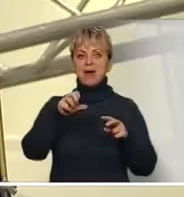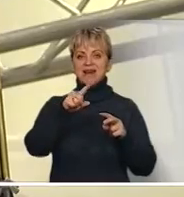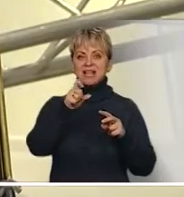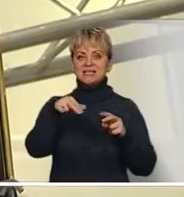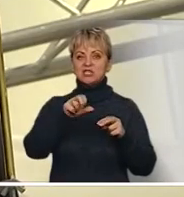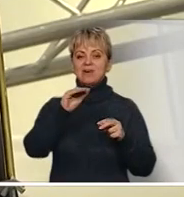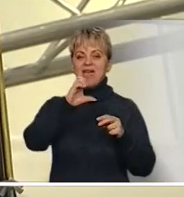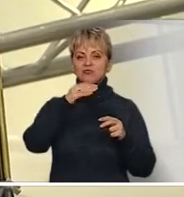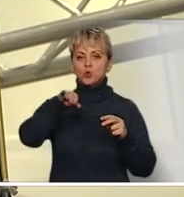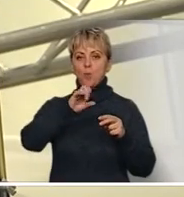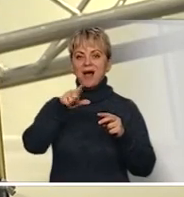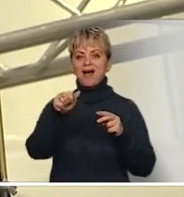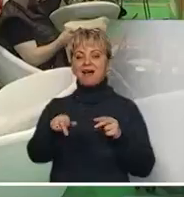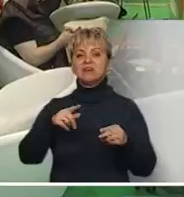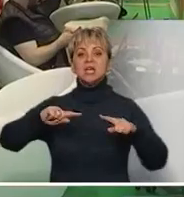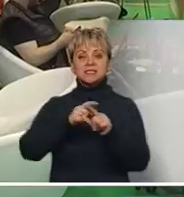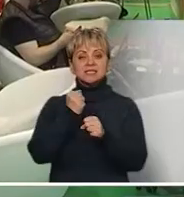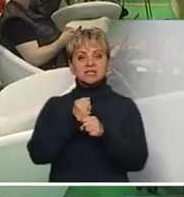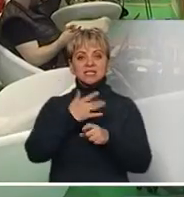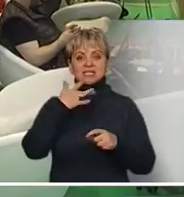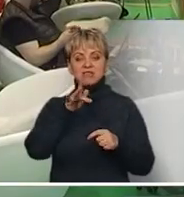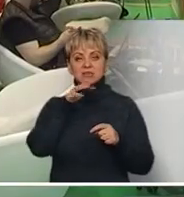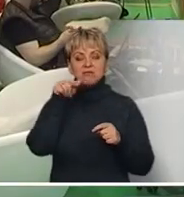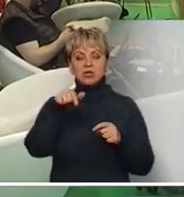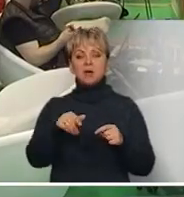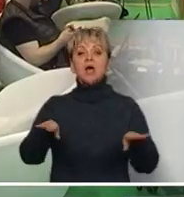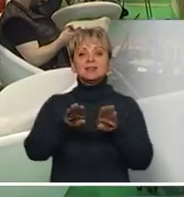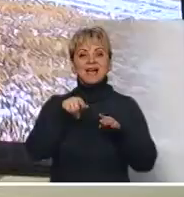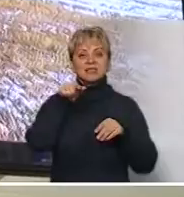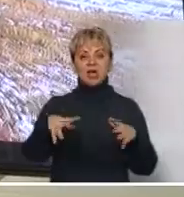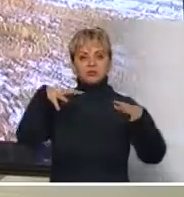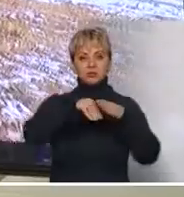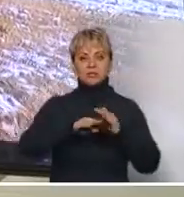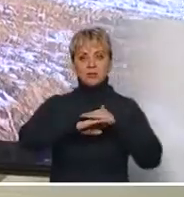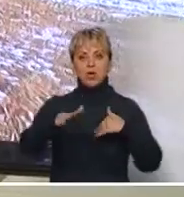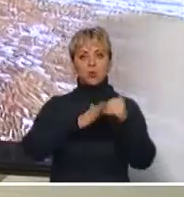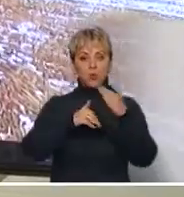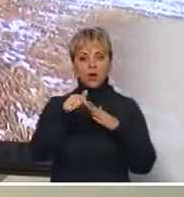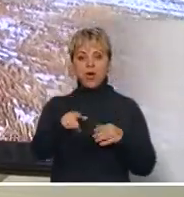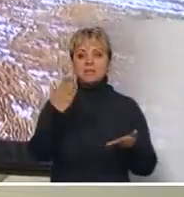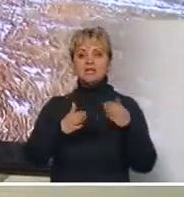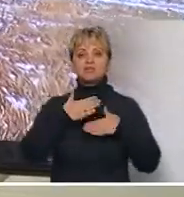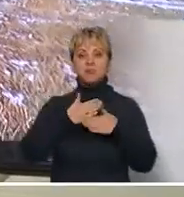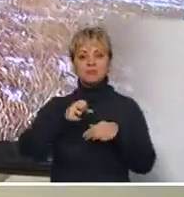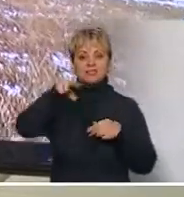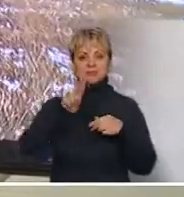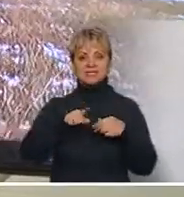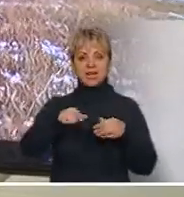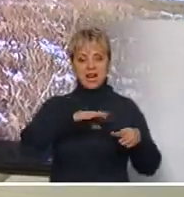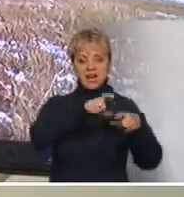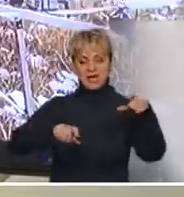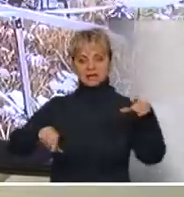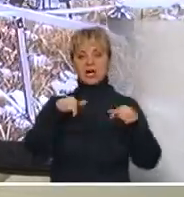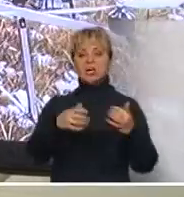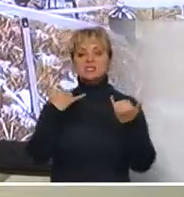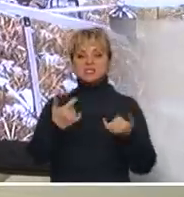называемых паразитов-энтомофагов. Технология разработана в советские времена, но тогда их вносили на поля вручную или с помощью